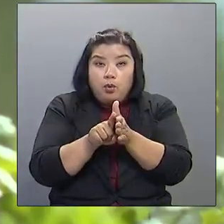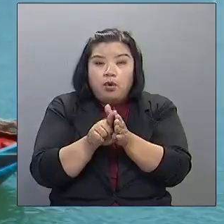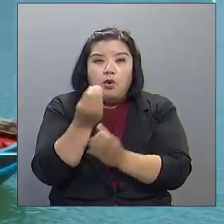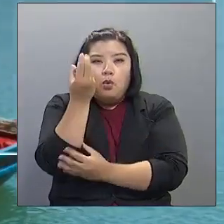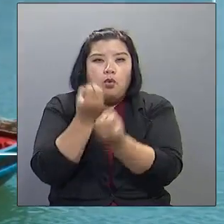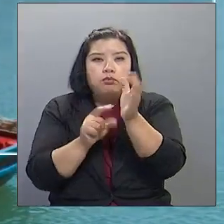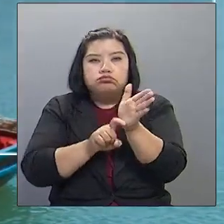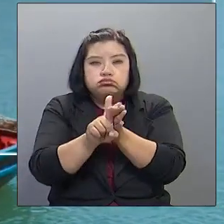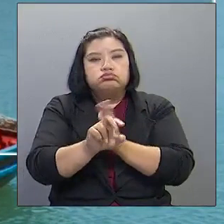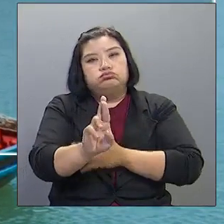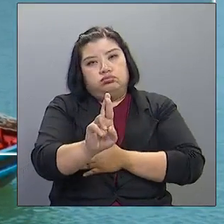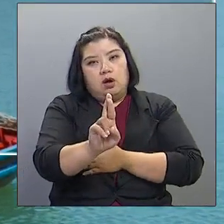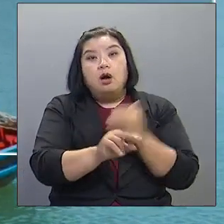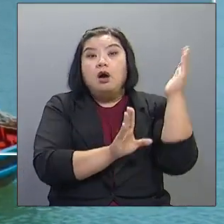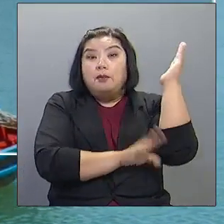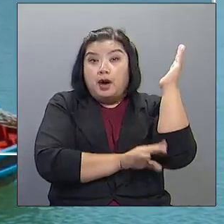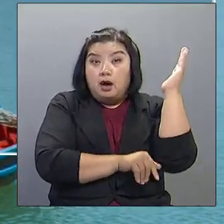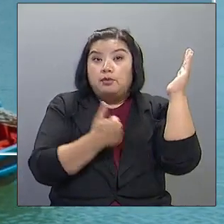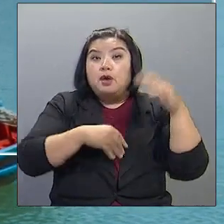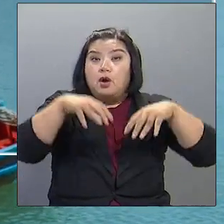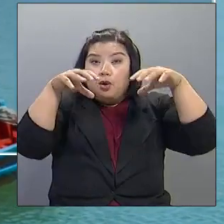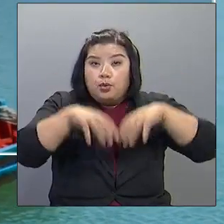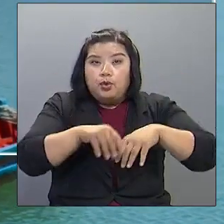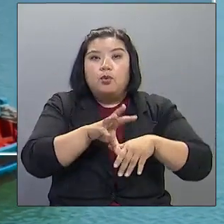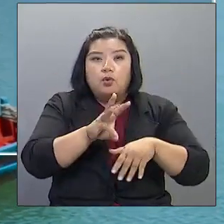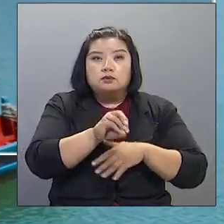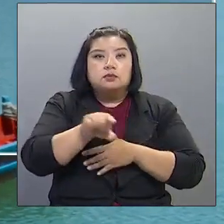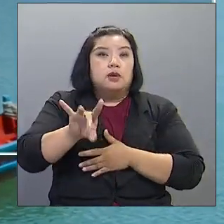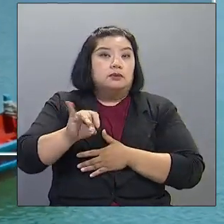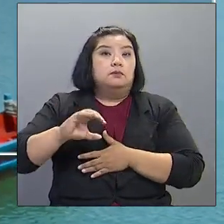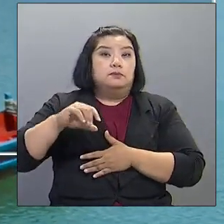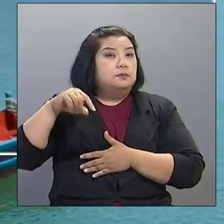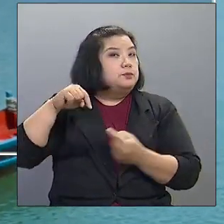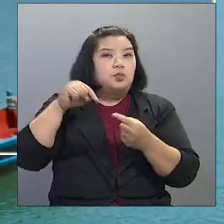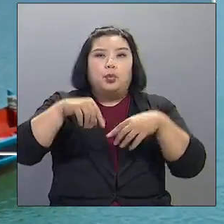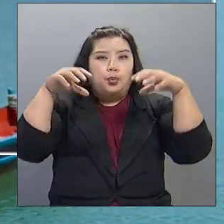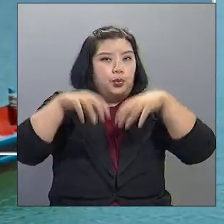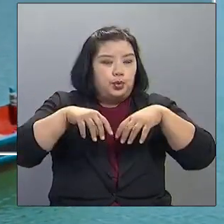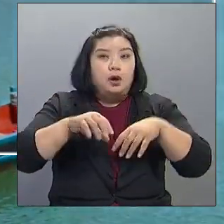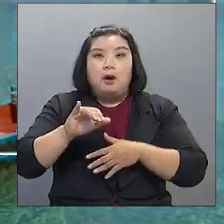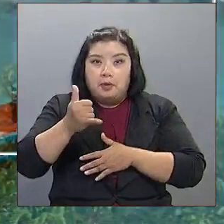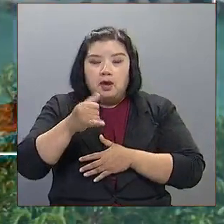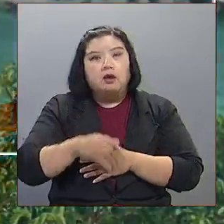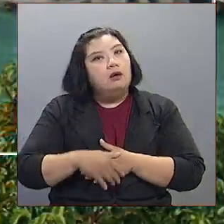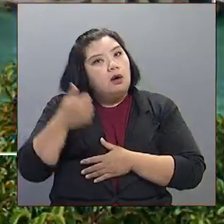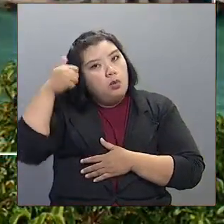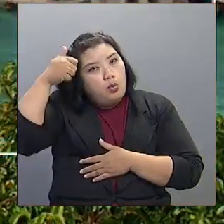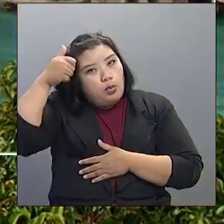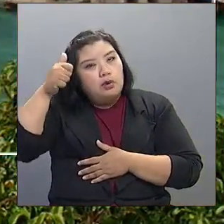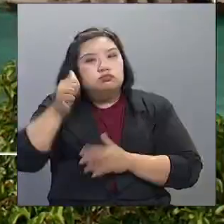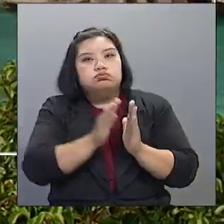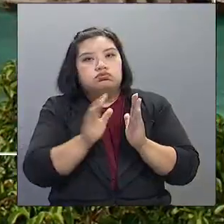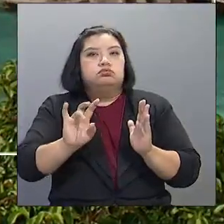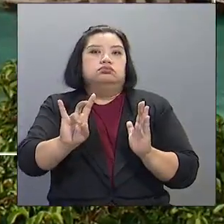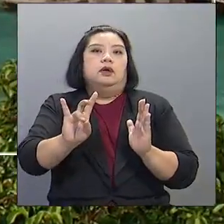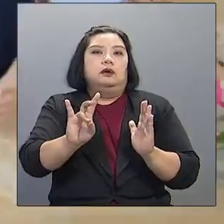ค่ะภาคใต้มีฝนฟ้าคะนอง 60-80% ของพื้นที่และมีฝนตกหนักถึงหนักมากบางแห่งในช่วงตลอดทั้งสัปดาห์นี้ค่ะเ